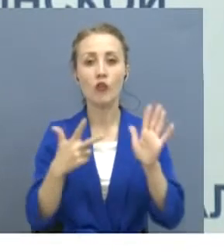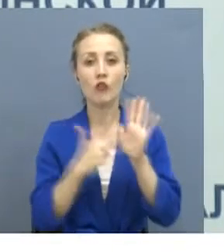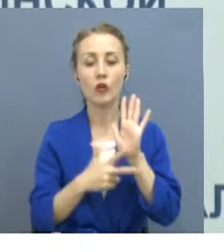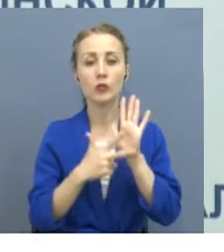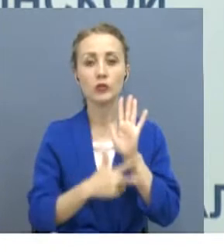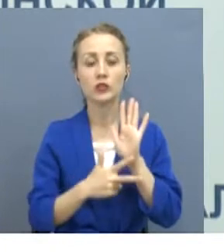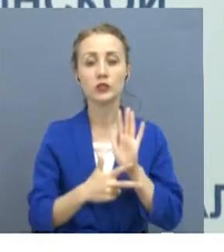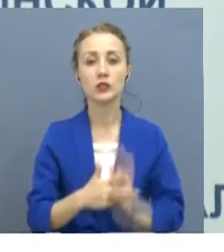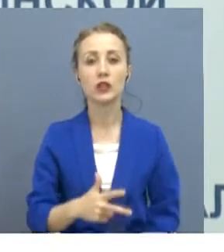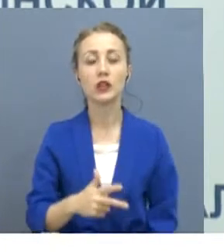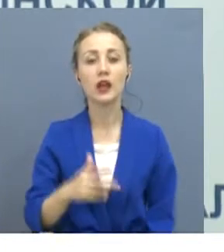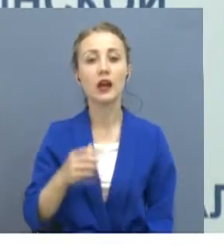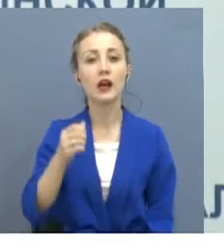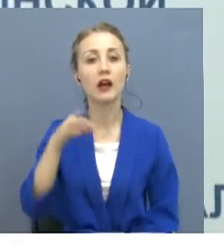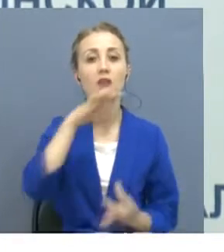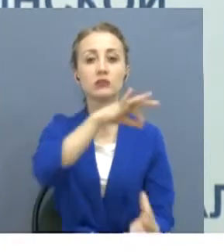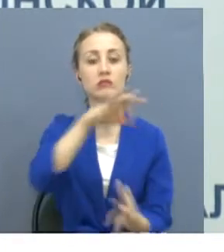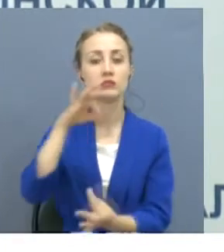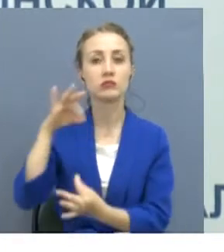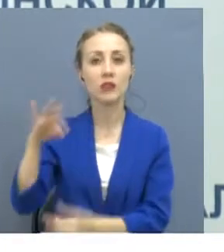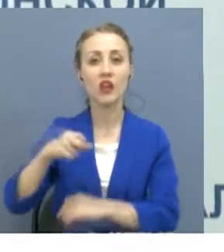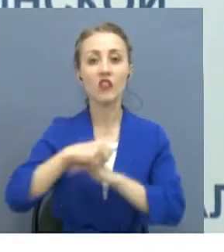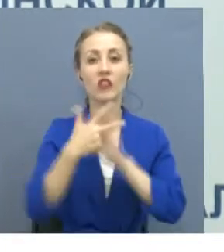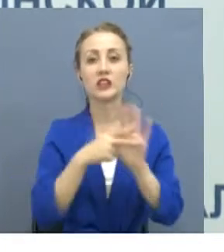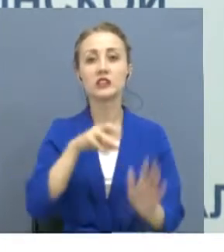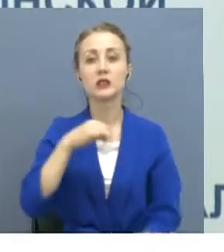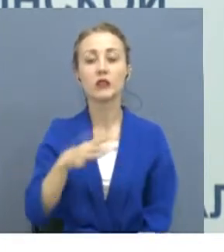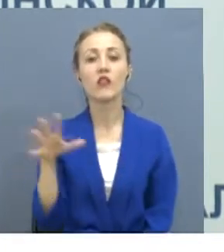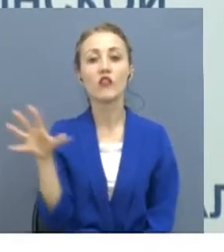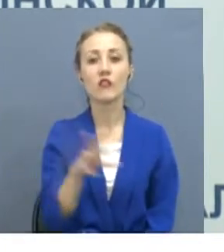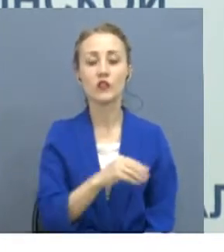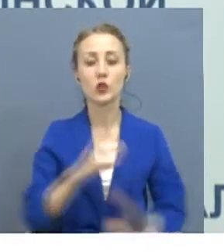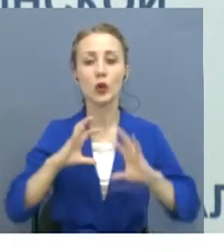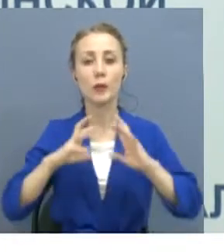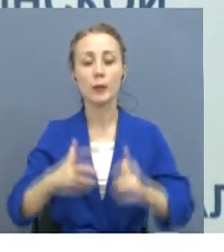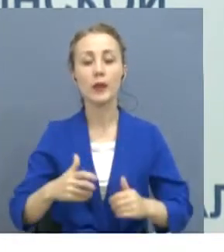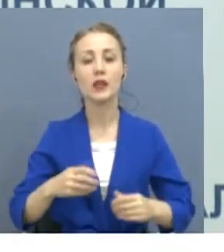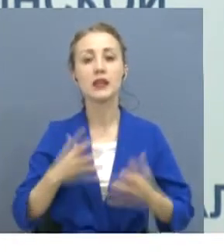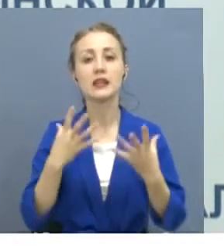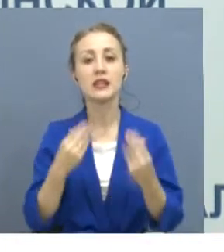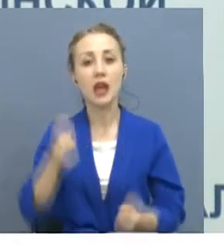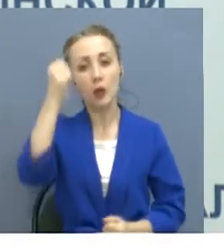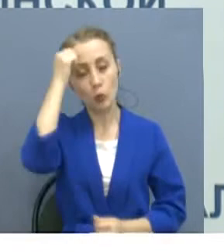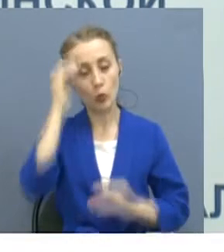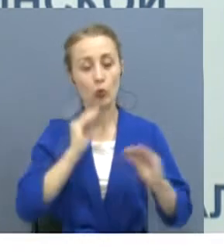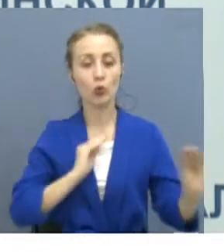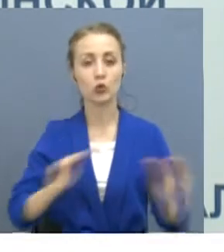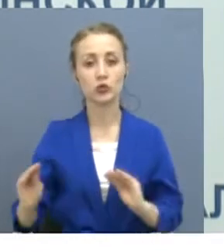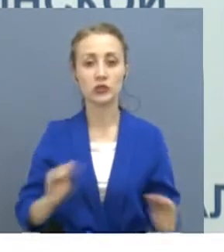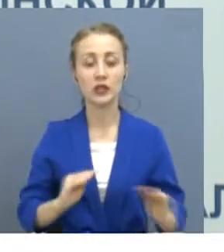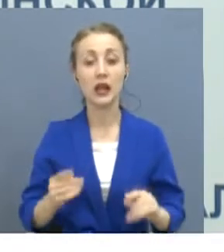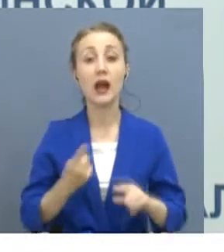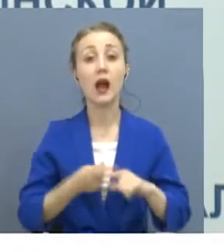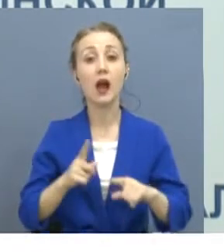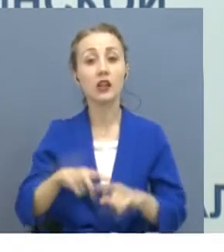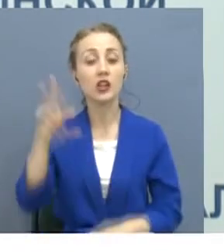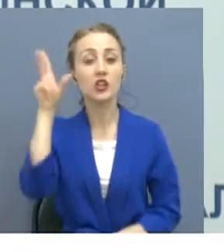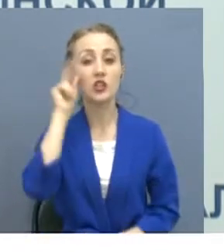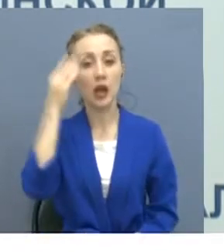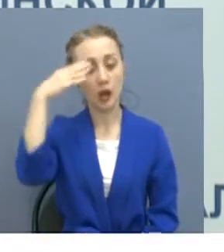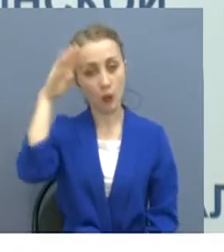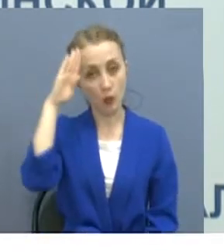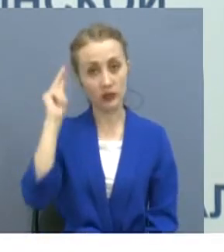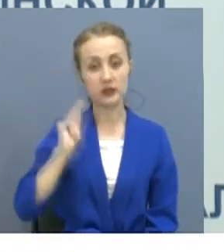бойынша тұлғалық музейлердің қауымдастығы құрылған. Оның мүшелігінде 60 музей бар Қазақстан